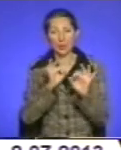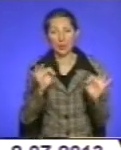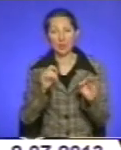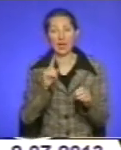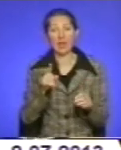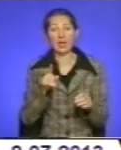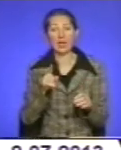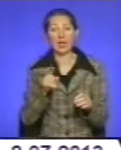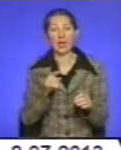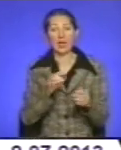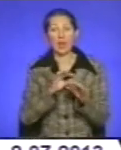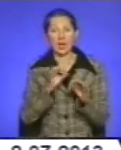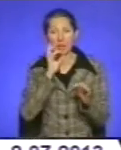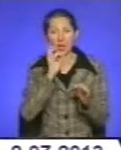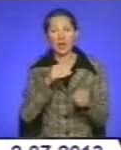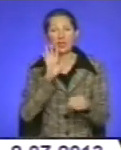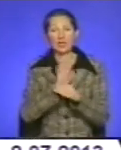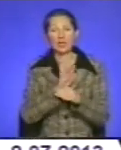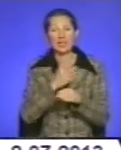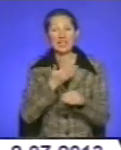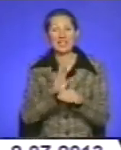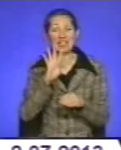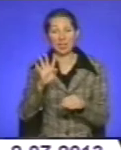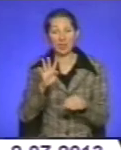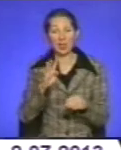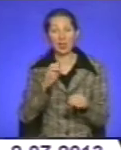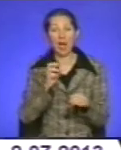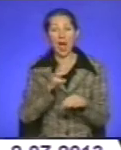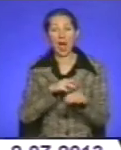частиною 4 статті 368 Кримінального кодексу, а саме факт